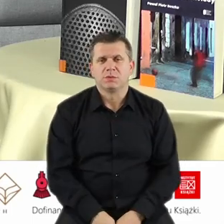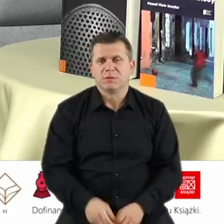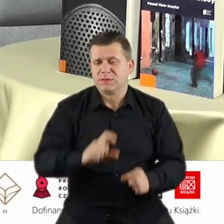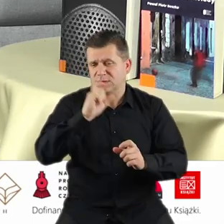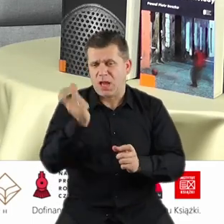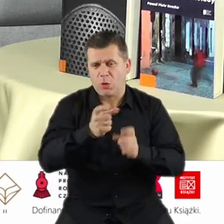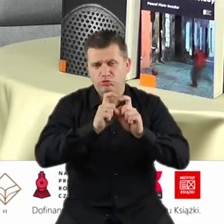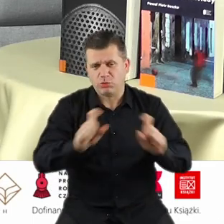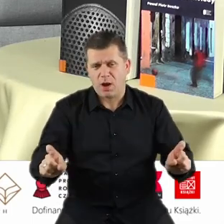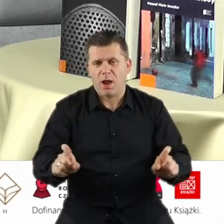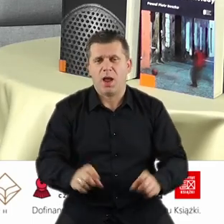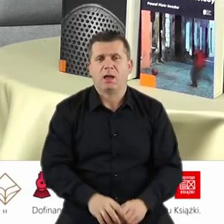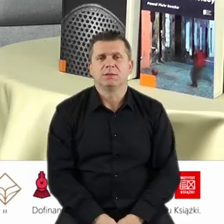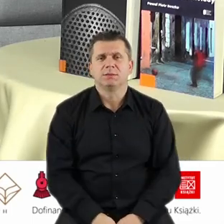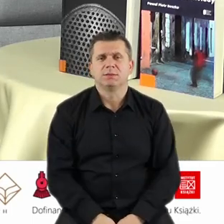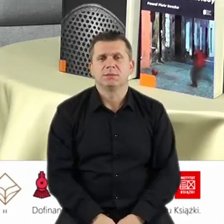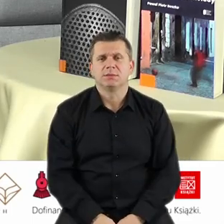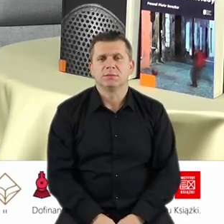Cały czas